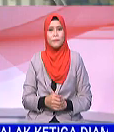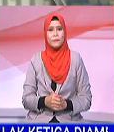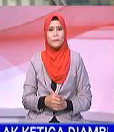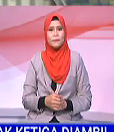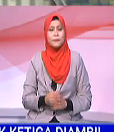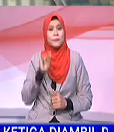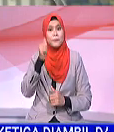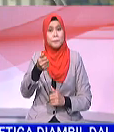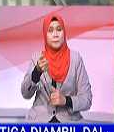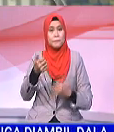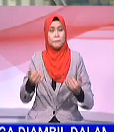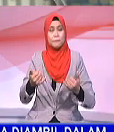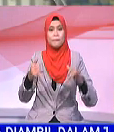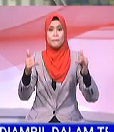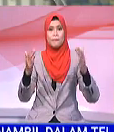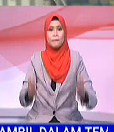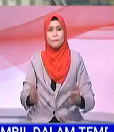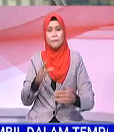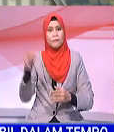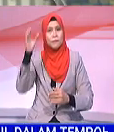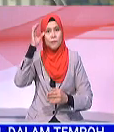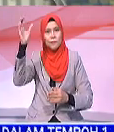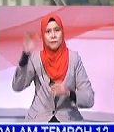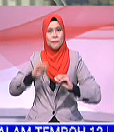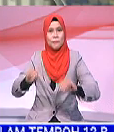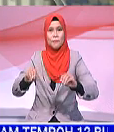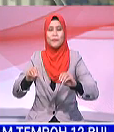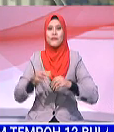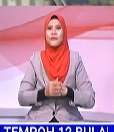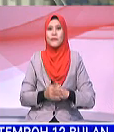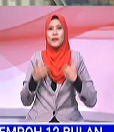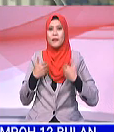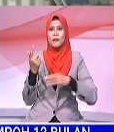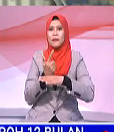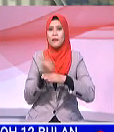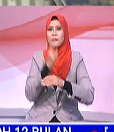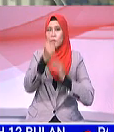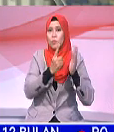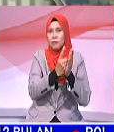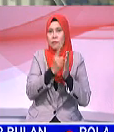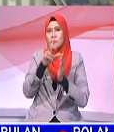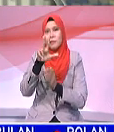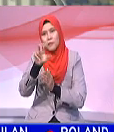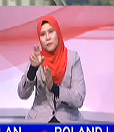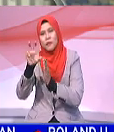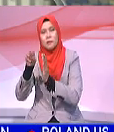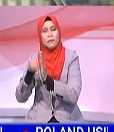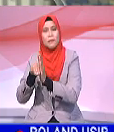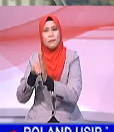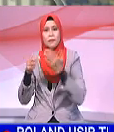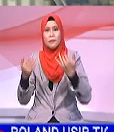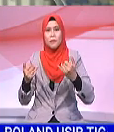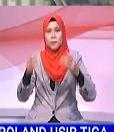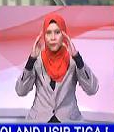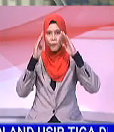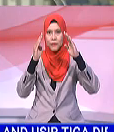Esok more on our build-up play and our concept itu saja. Yeah. Because kita ada training satu jam setengah, so saya just focus